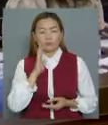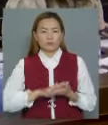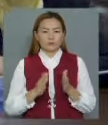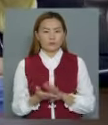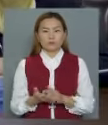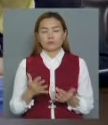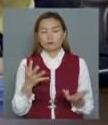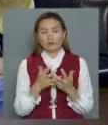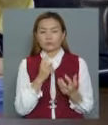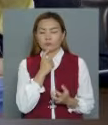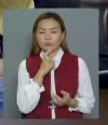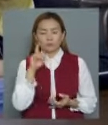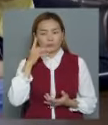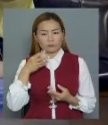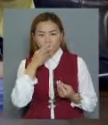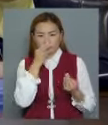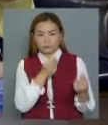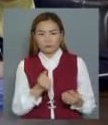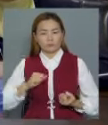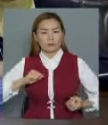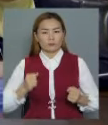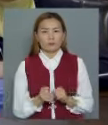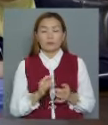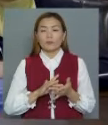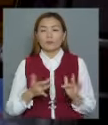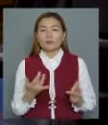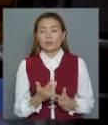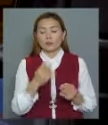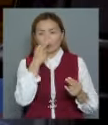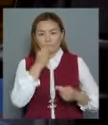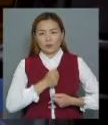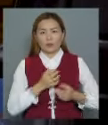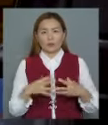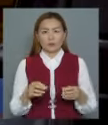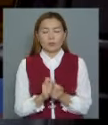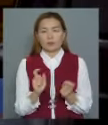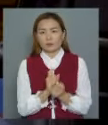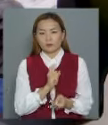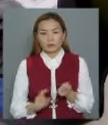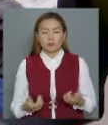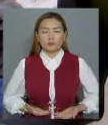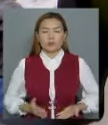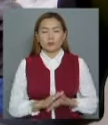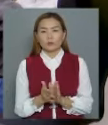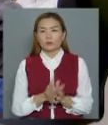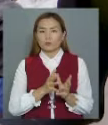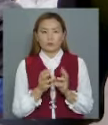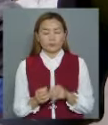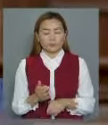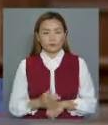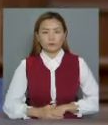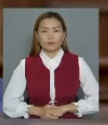келіспеушілігі, қоғам мүшелерінің психологиялық қысымы, әлеуметтік желілердің ықпалы, отбасыларының әлеуметтік тұрмыстық жағдайы себеп